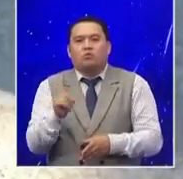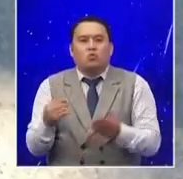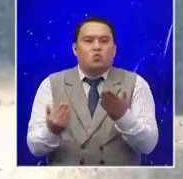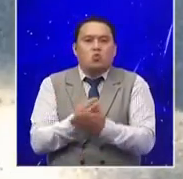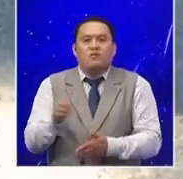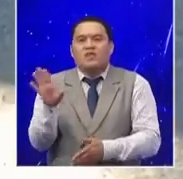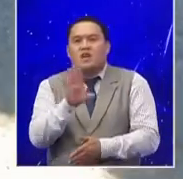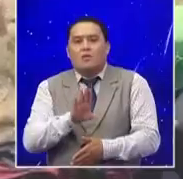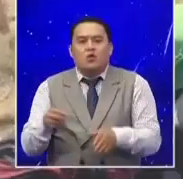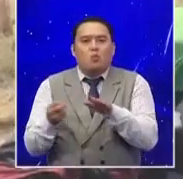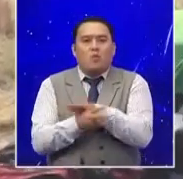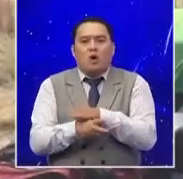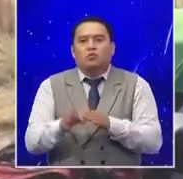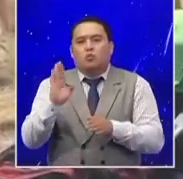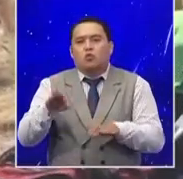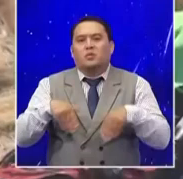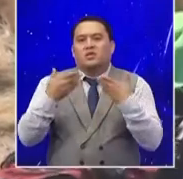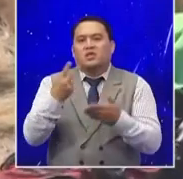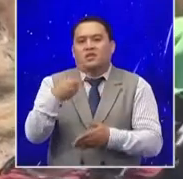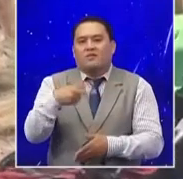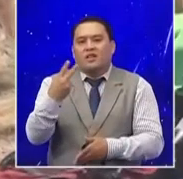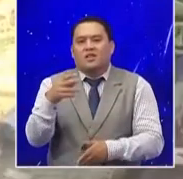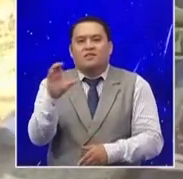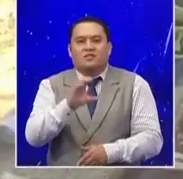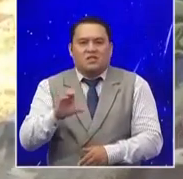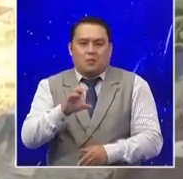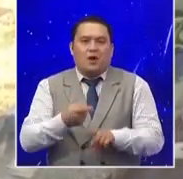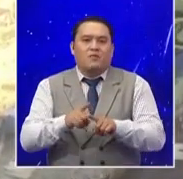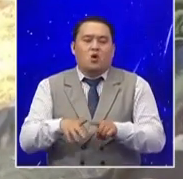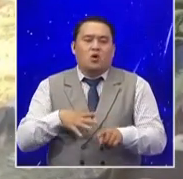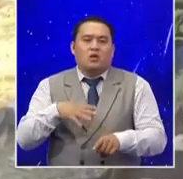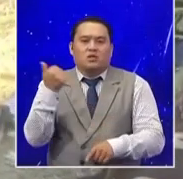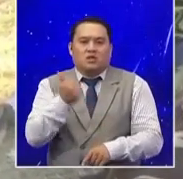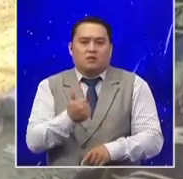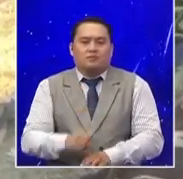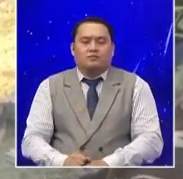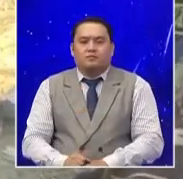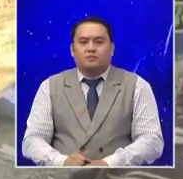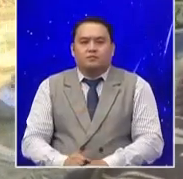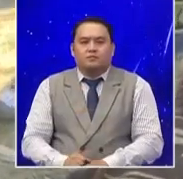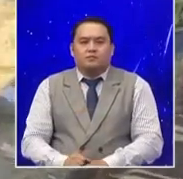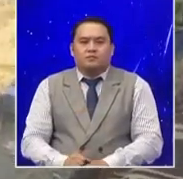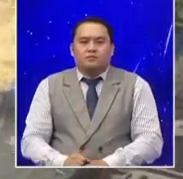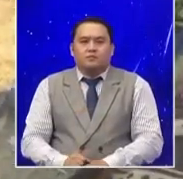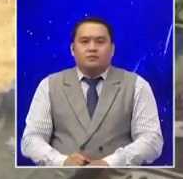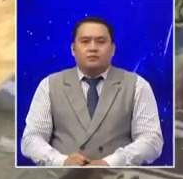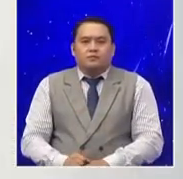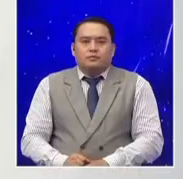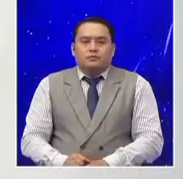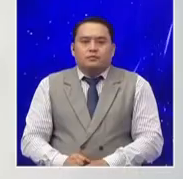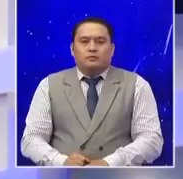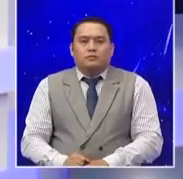новый европейский миграционный пакет будет представлен 23 сентября, на неделю раньше, чем планировалось.